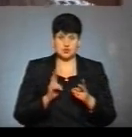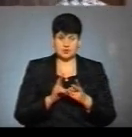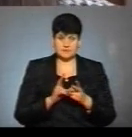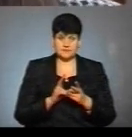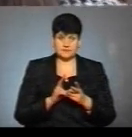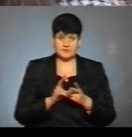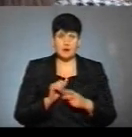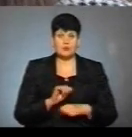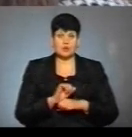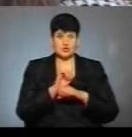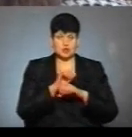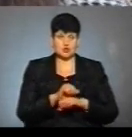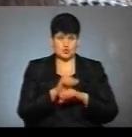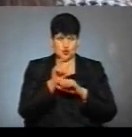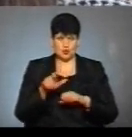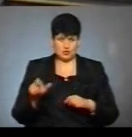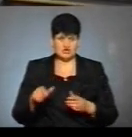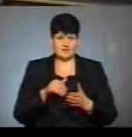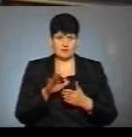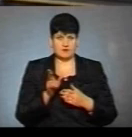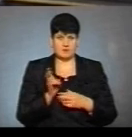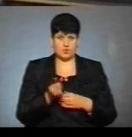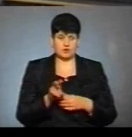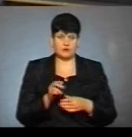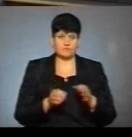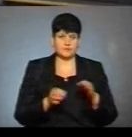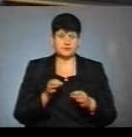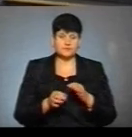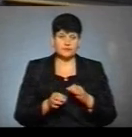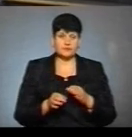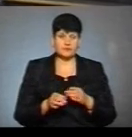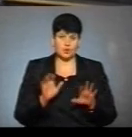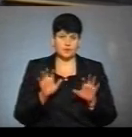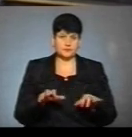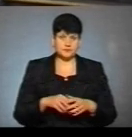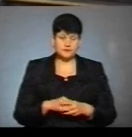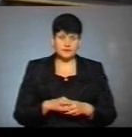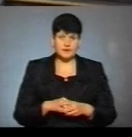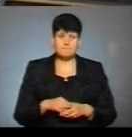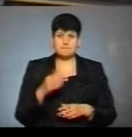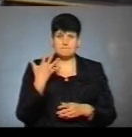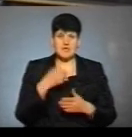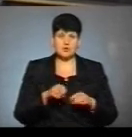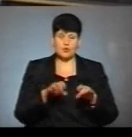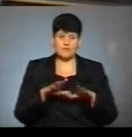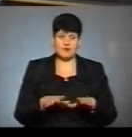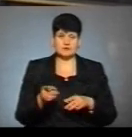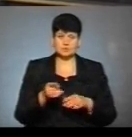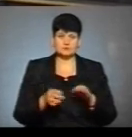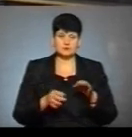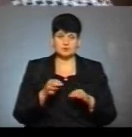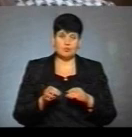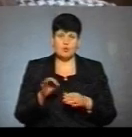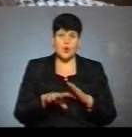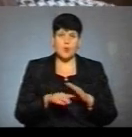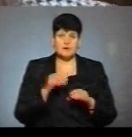Протестуючі відмовилися проходити до голови суду. За словами Анни Мостецької, 5 ухвал Тернопільського міськрайонного суду про